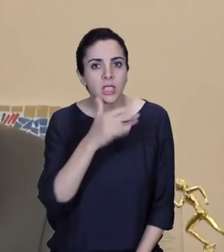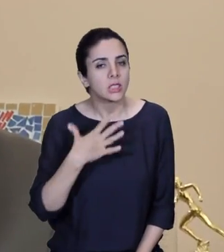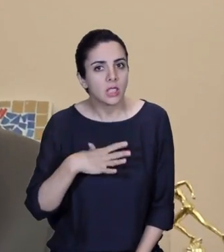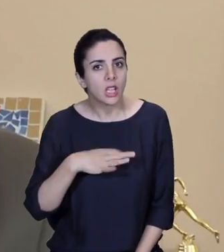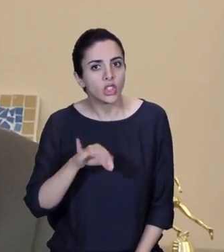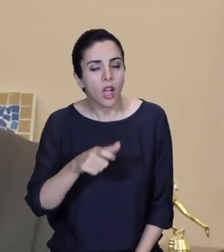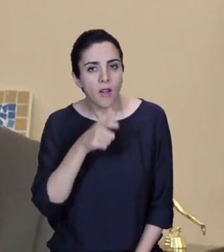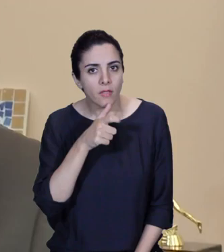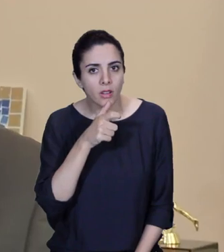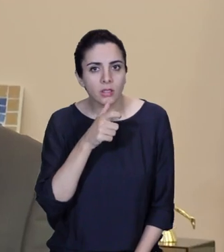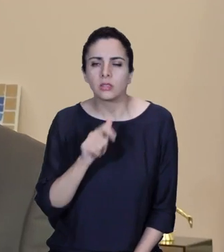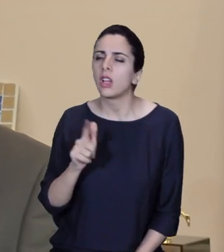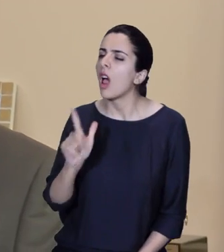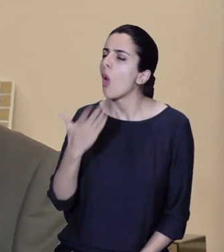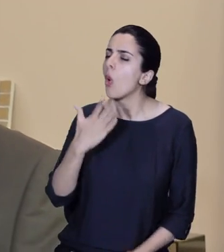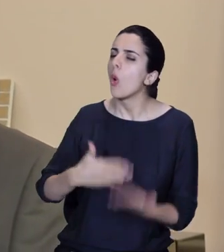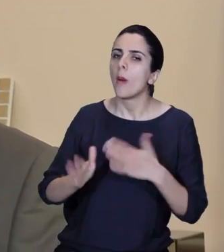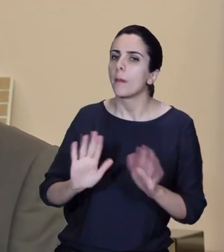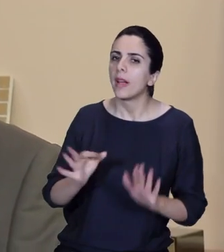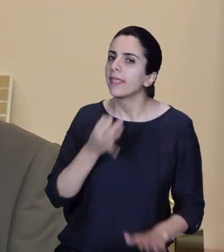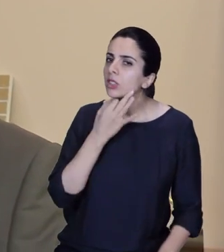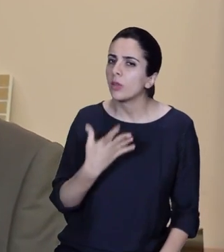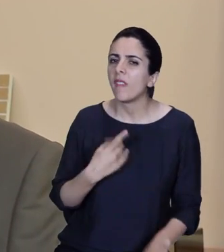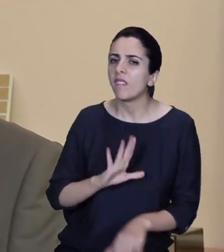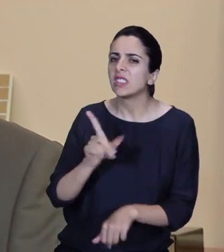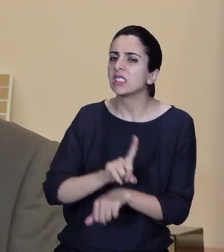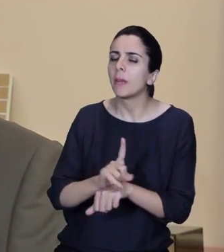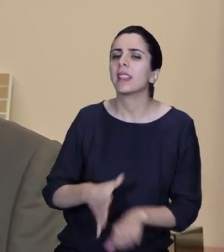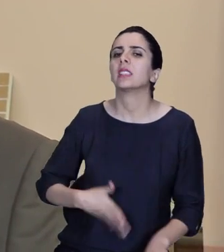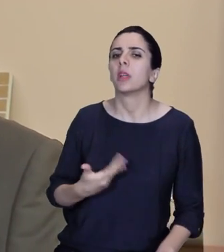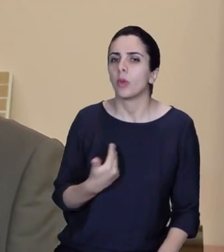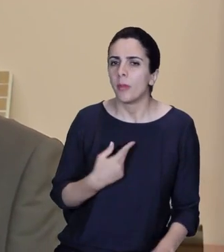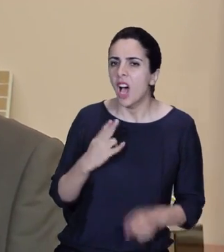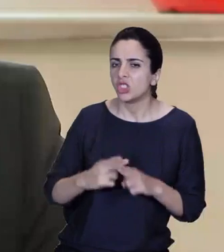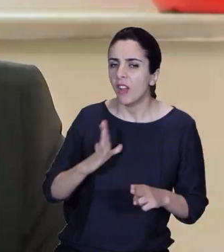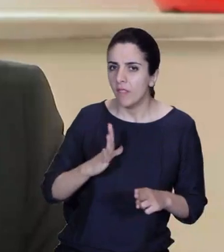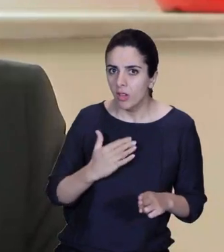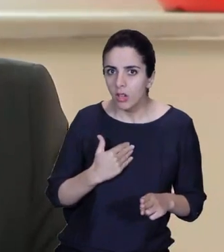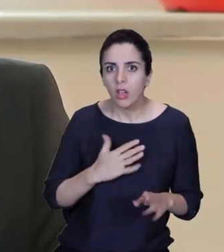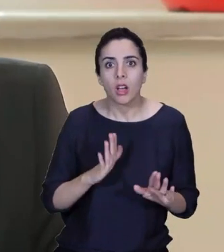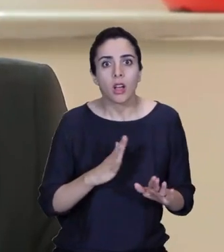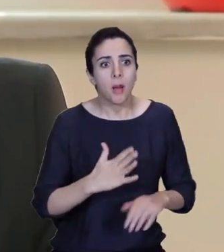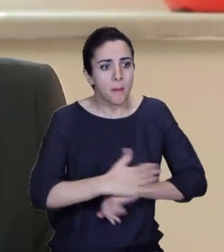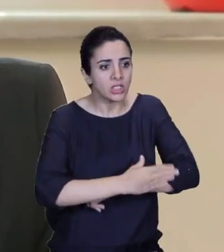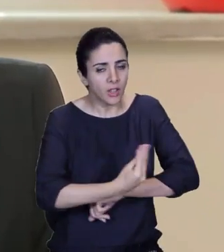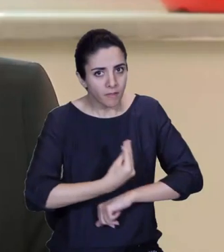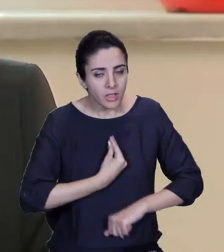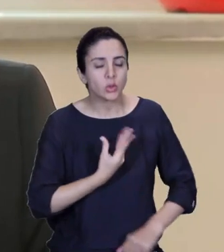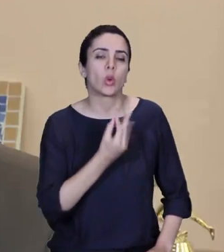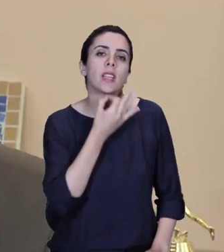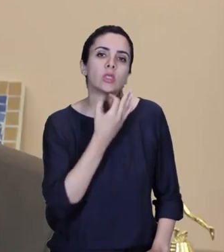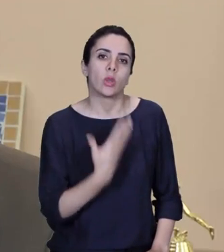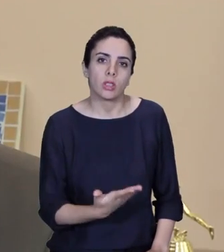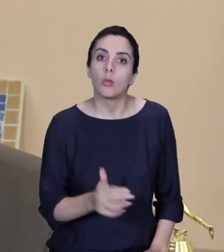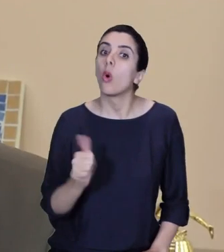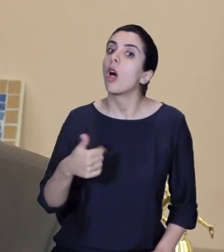çay kahve? Hiç zahmet etmeyin, teşekkür ederim. Çok fazla vaktinizi almayacağım zaten, acelem vardı. Bu arada yaptığınız bağışın çok teşekkür